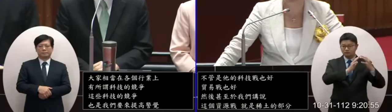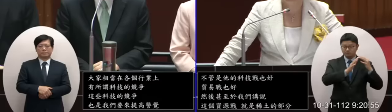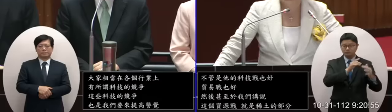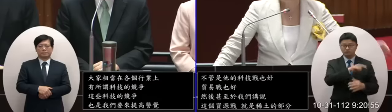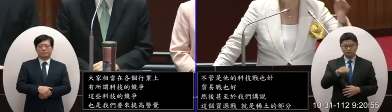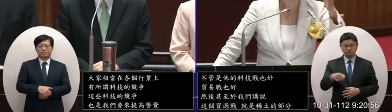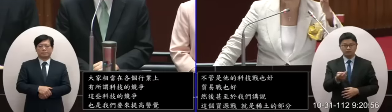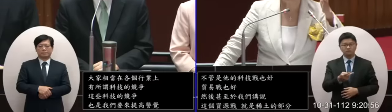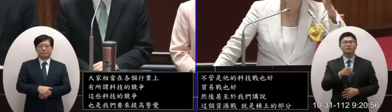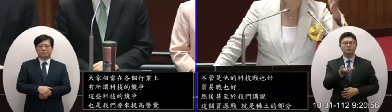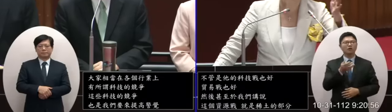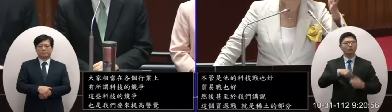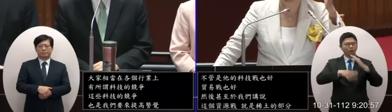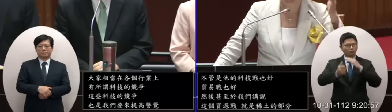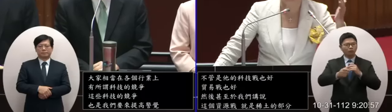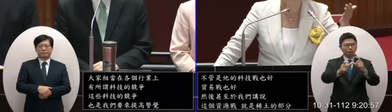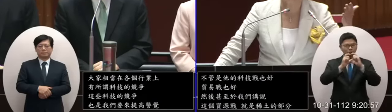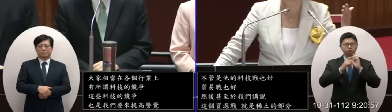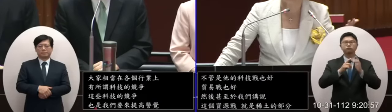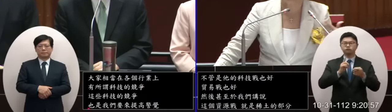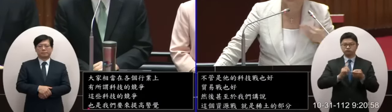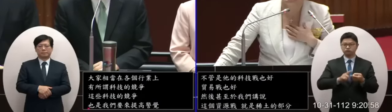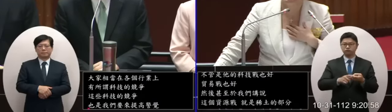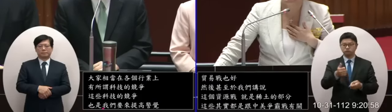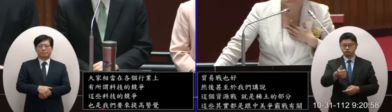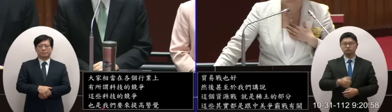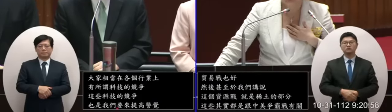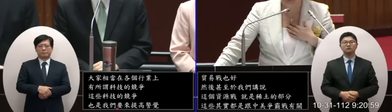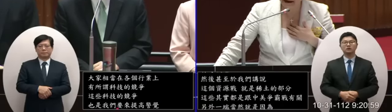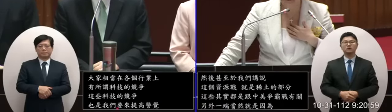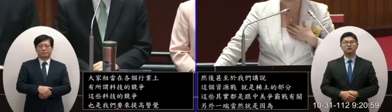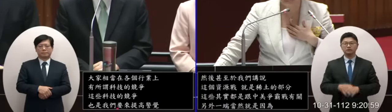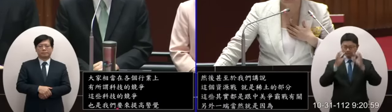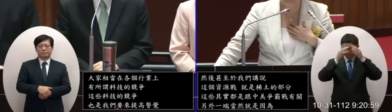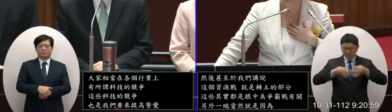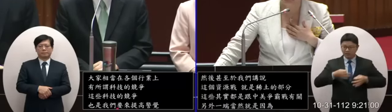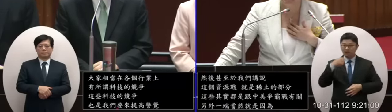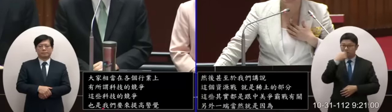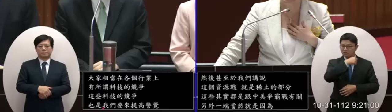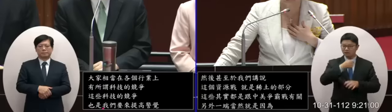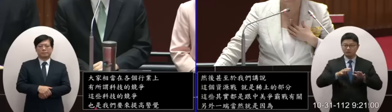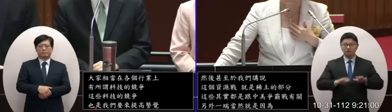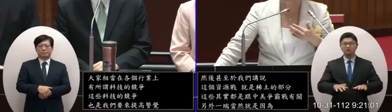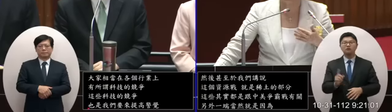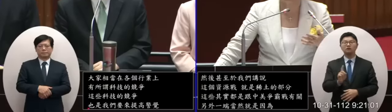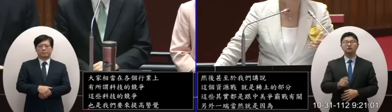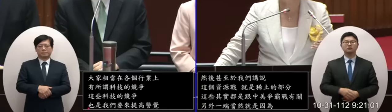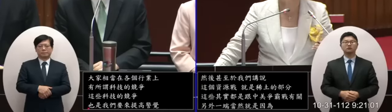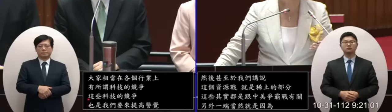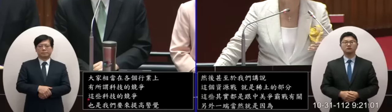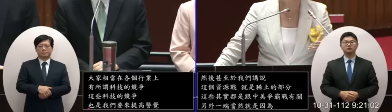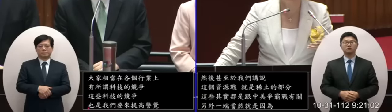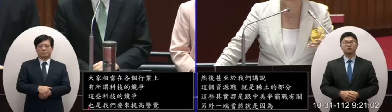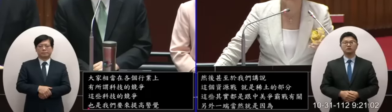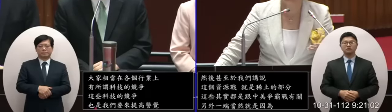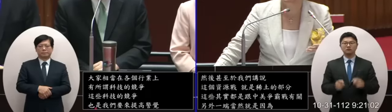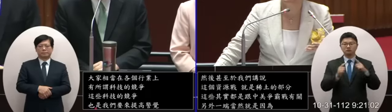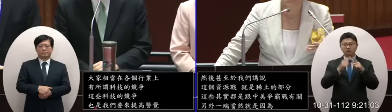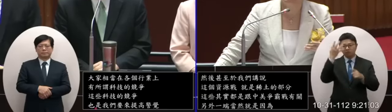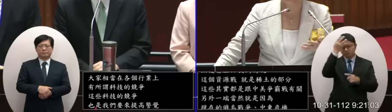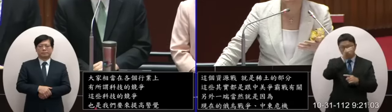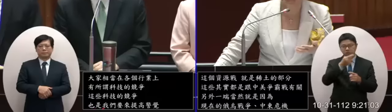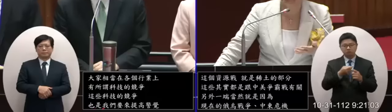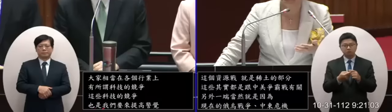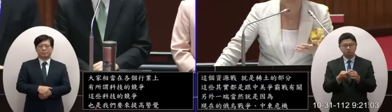得非常好。但是与此同时，我们也要看一下我们国内的部分呢，我们看到我们的这个人口老化的这个问